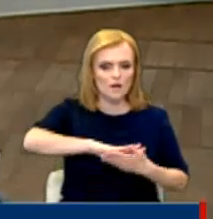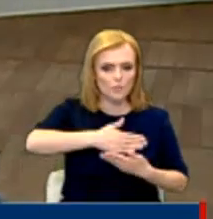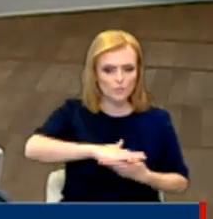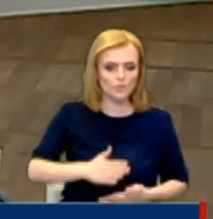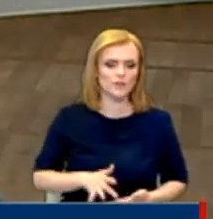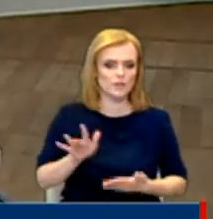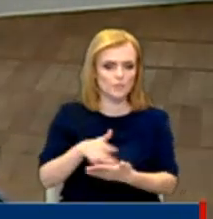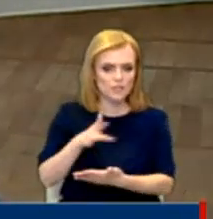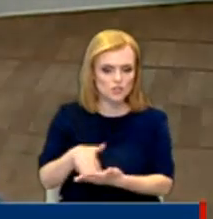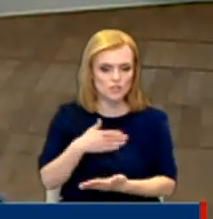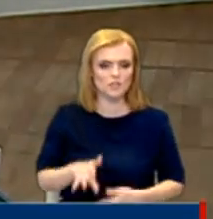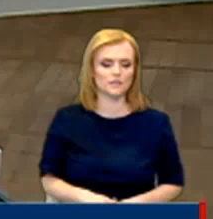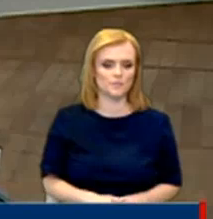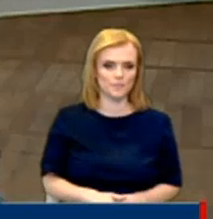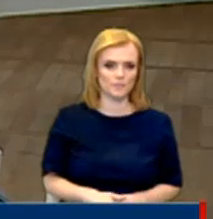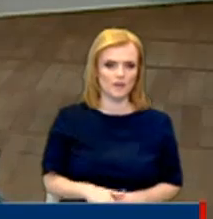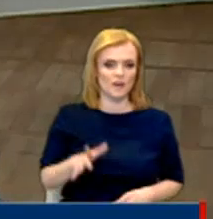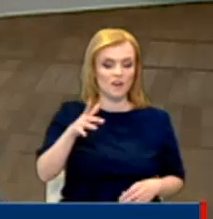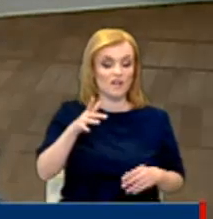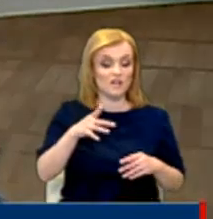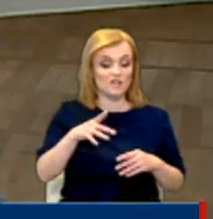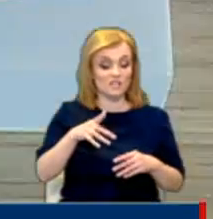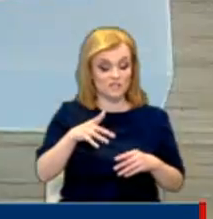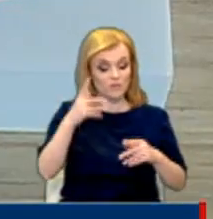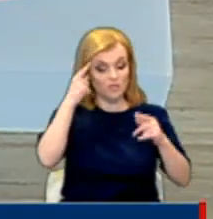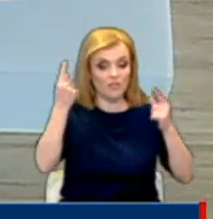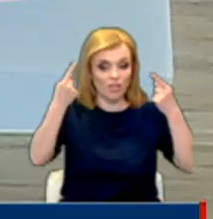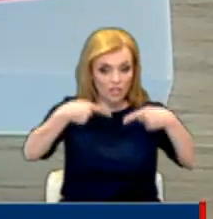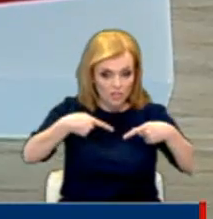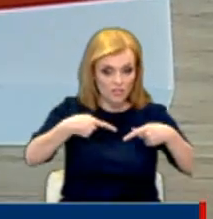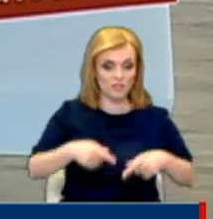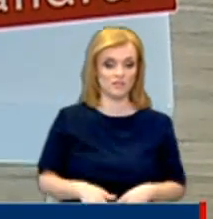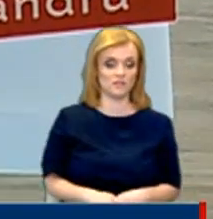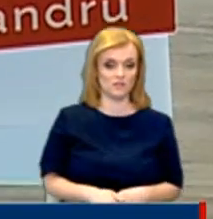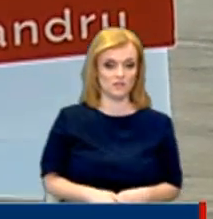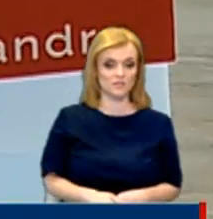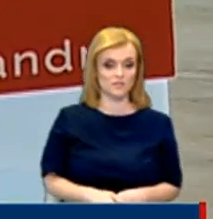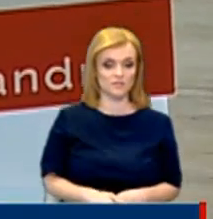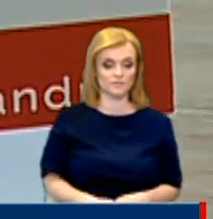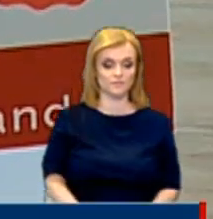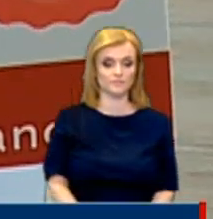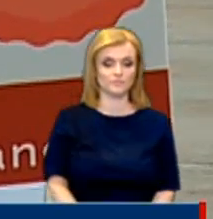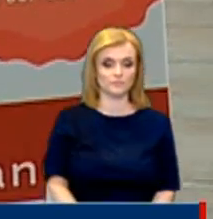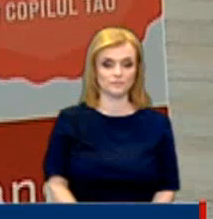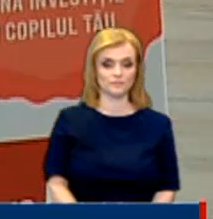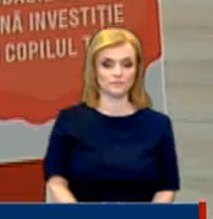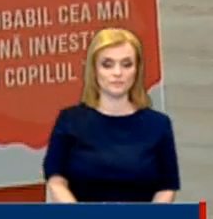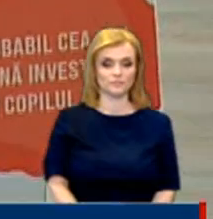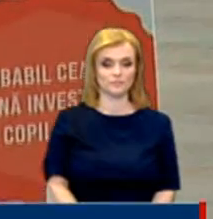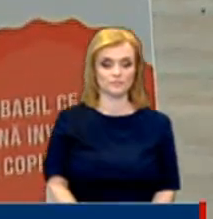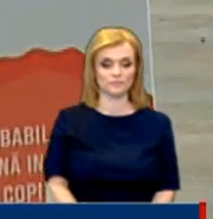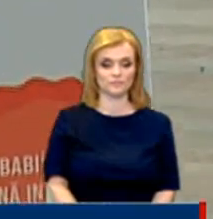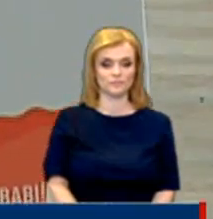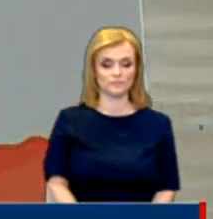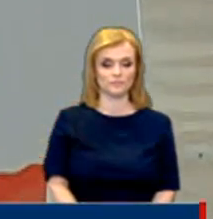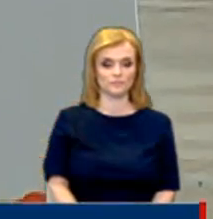telefon mobil, îi radiază creierul, fac cancer cerebral. N-au învățat să se oprească, n-au învățat să gândească, n-au învățat să facă un